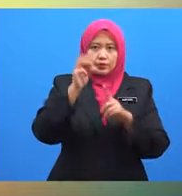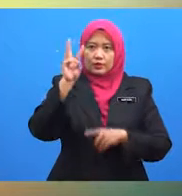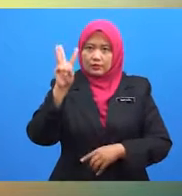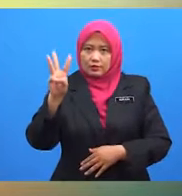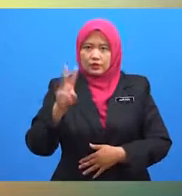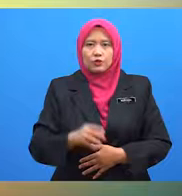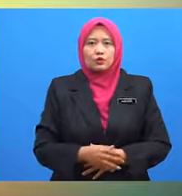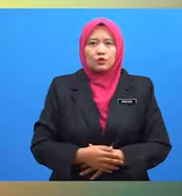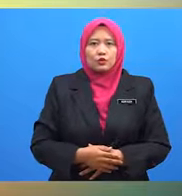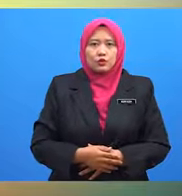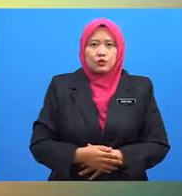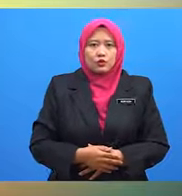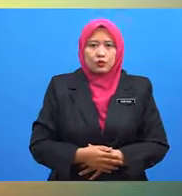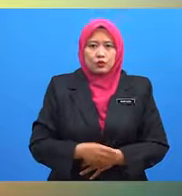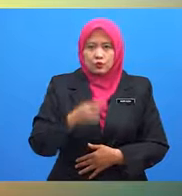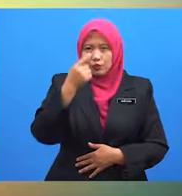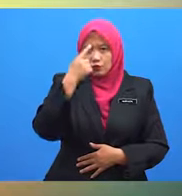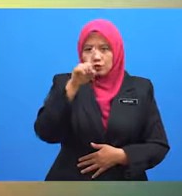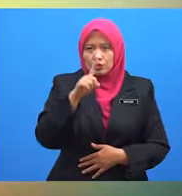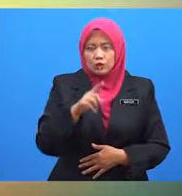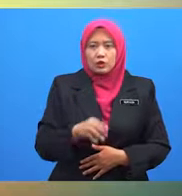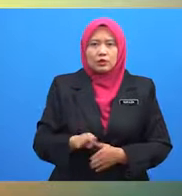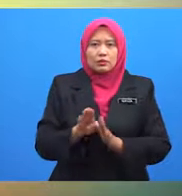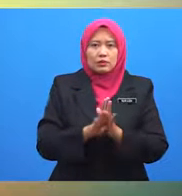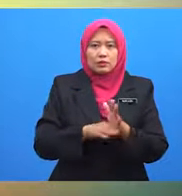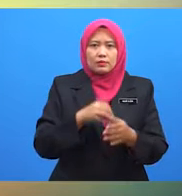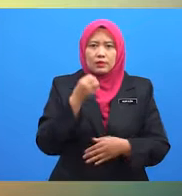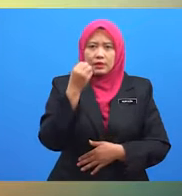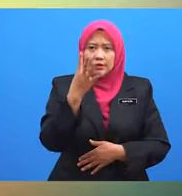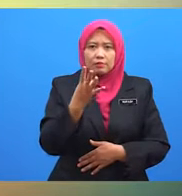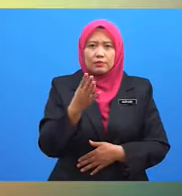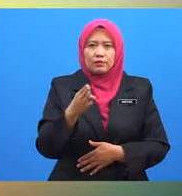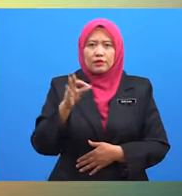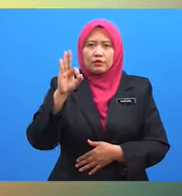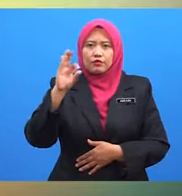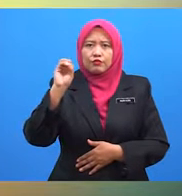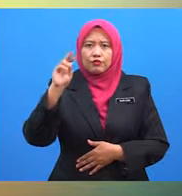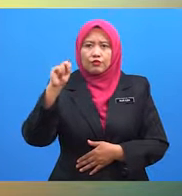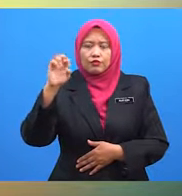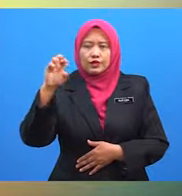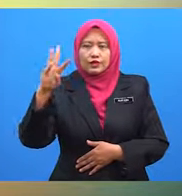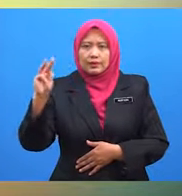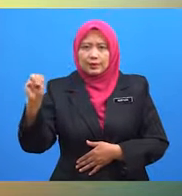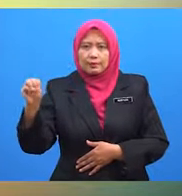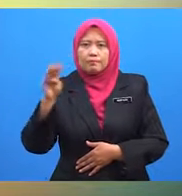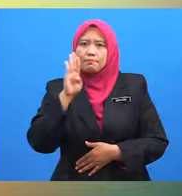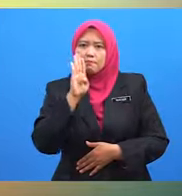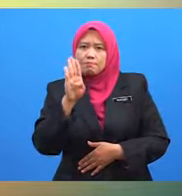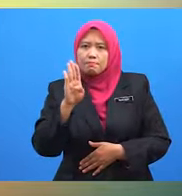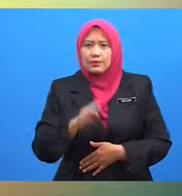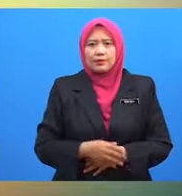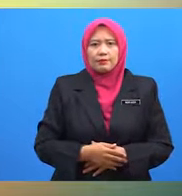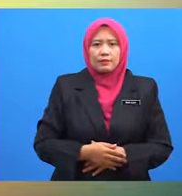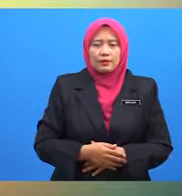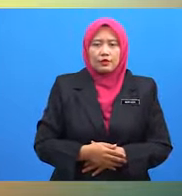B. Letupan bibir, B. Contohnya, wulan, bulan,